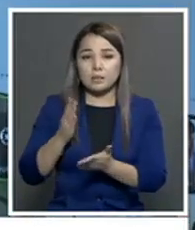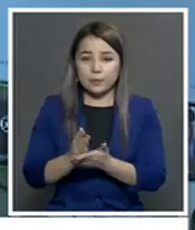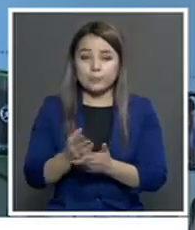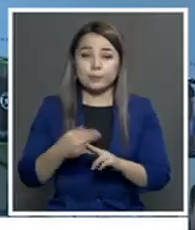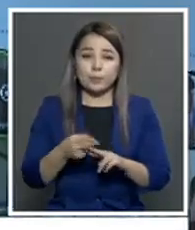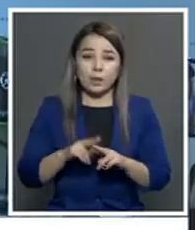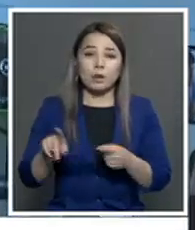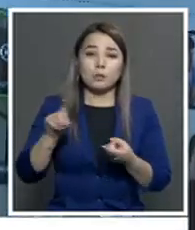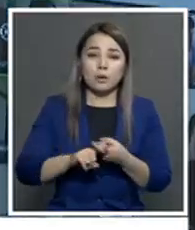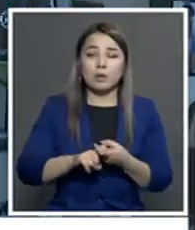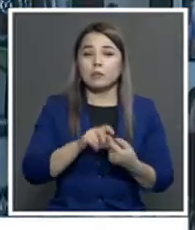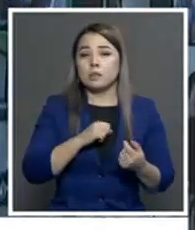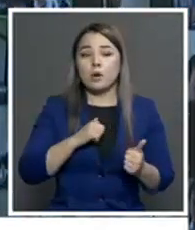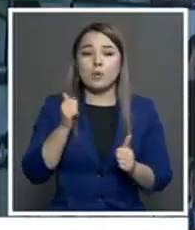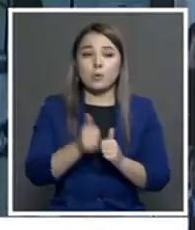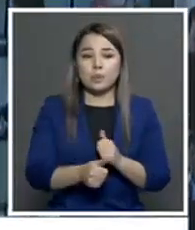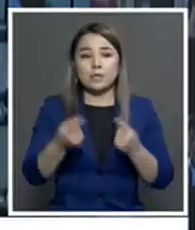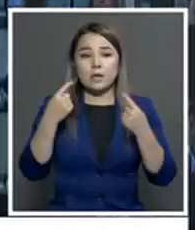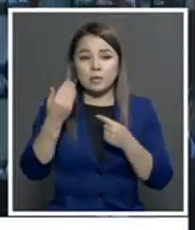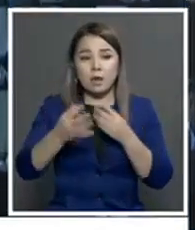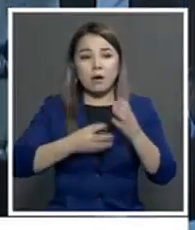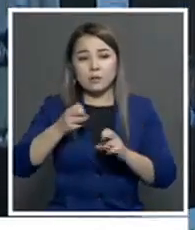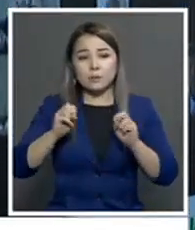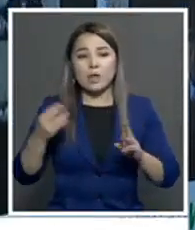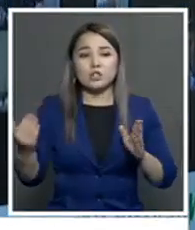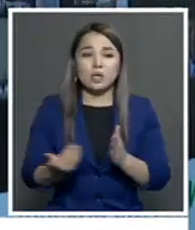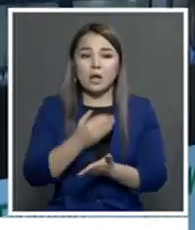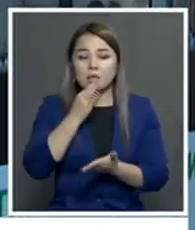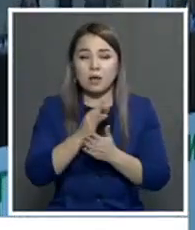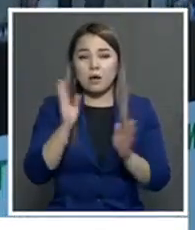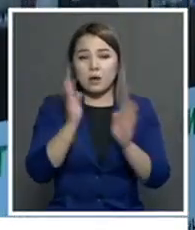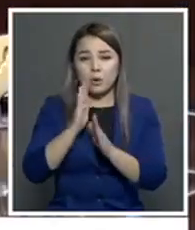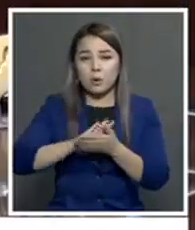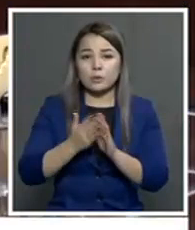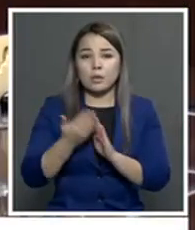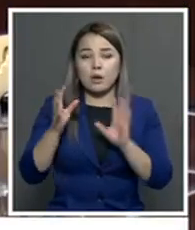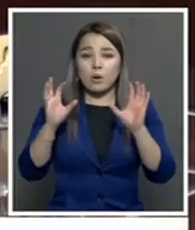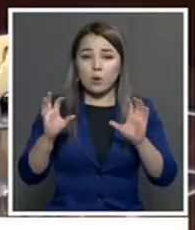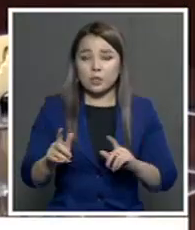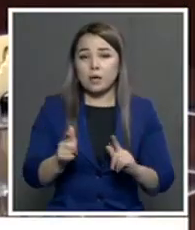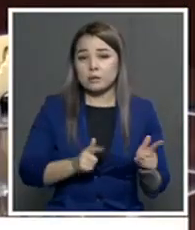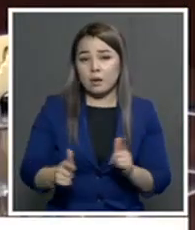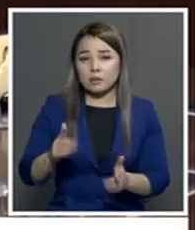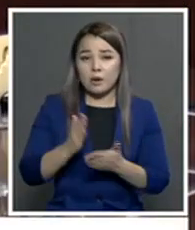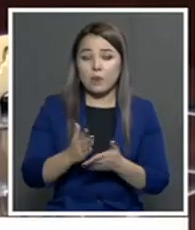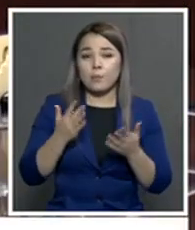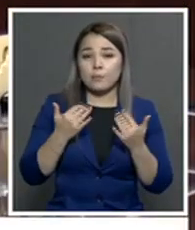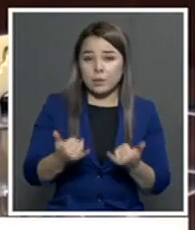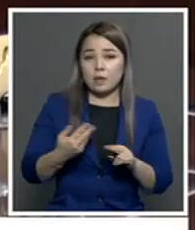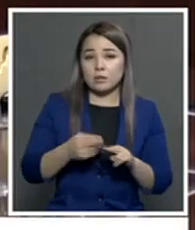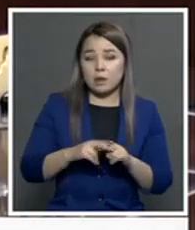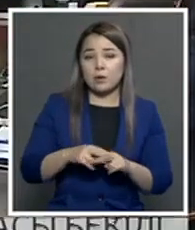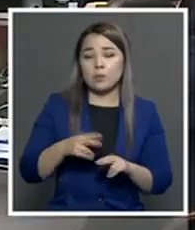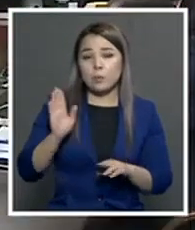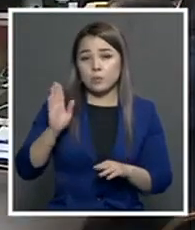Осыған орай ең озық әлемдік тәжірибені ескере отырып, жаңа экологиялық кодекс әзірленді. кодекстың қабылдауының ағымдағы